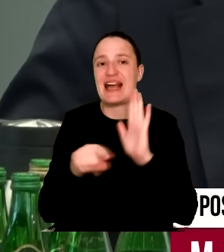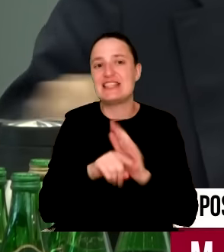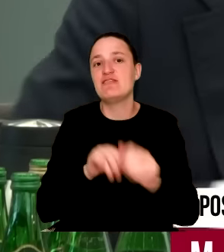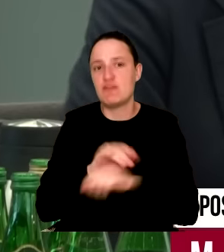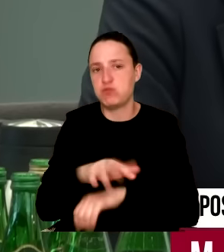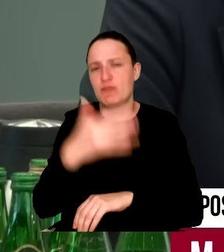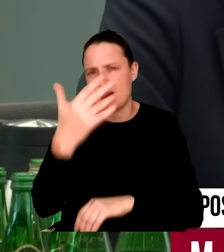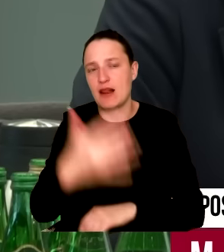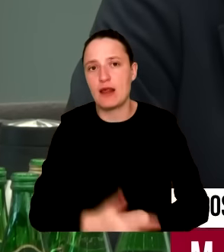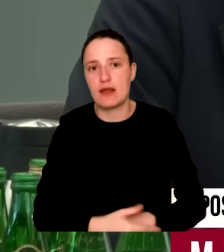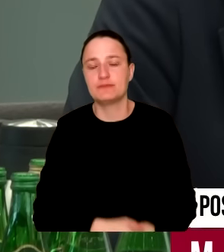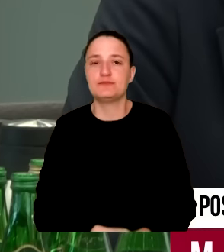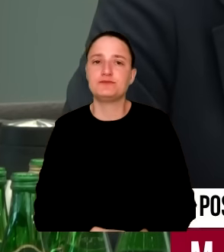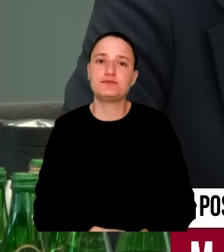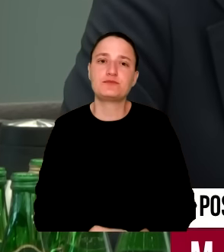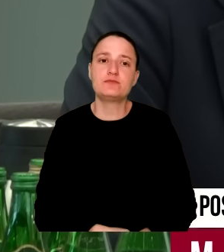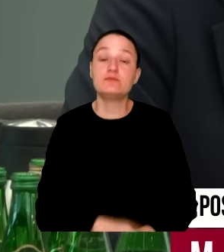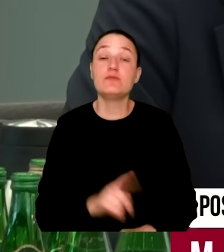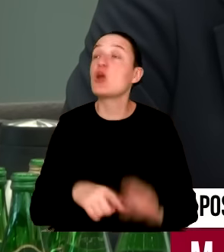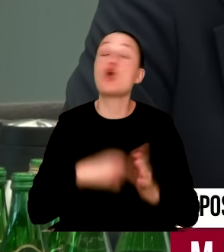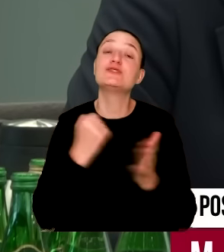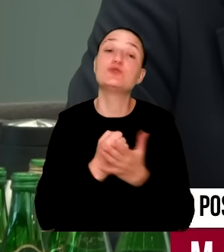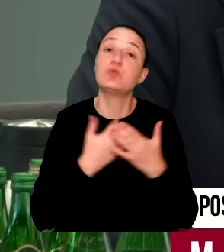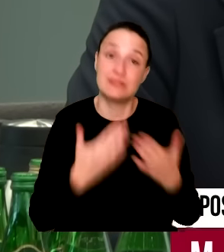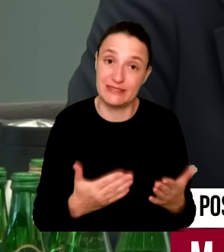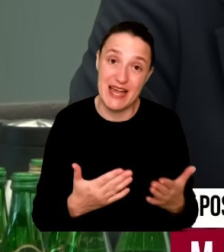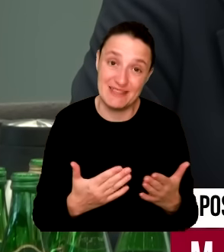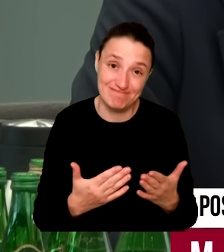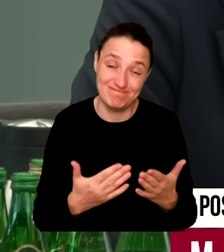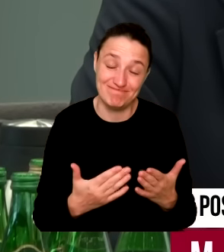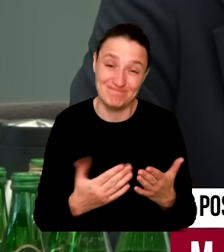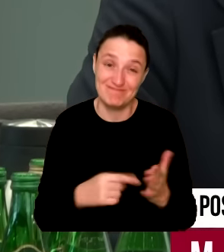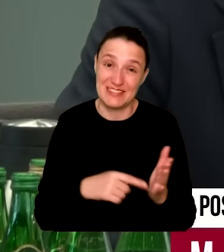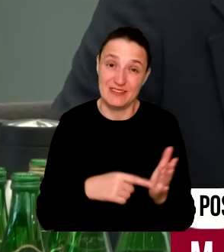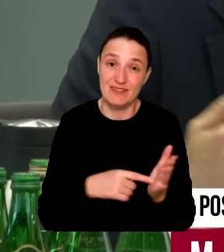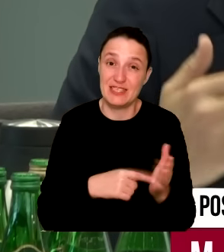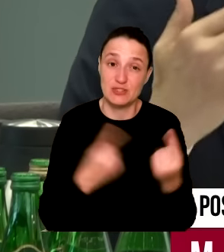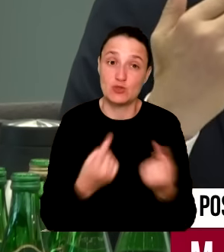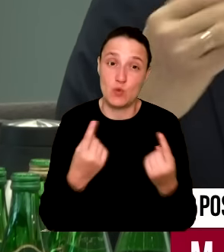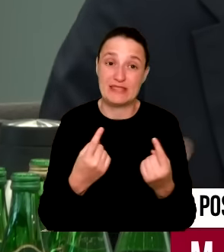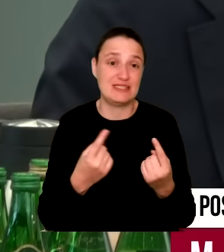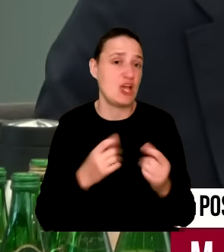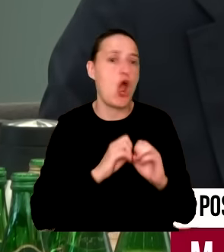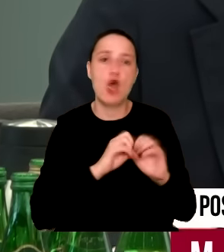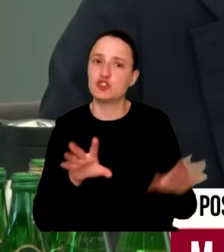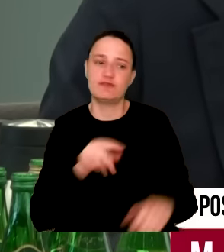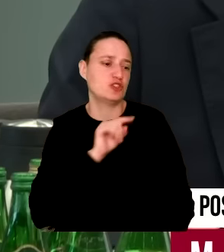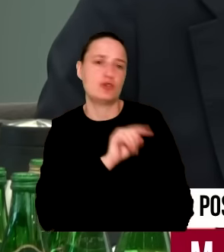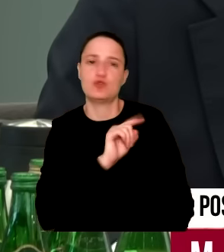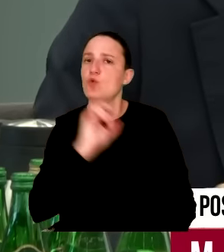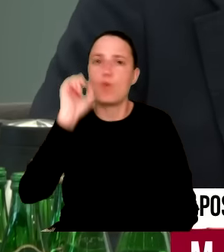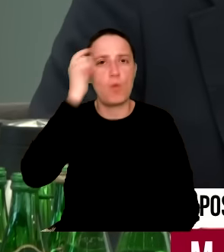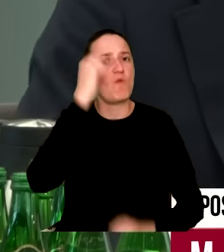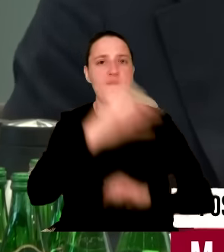jakiś dalszy ciąg konstytucja w tym przypadku była dla mnie oczywiście kluczowym